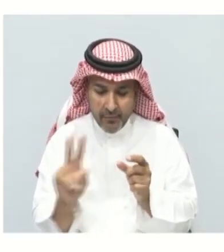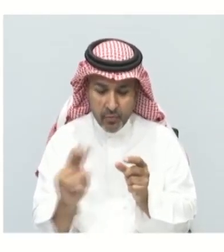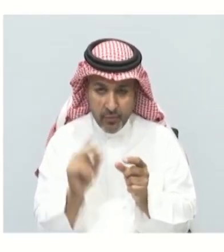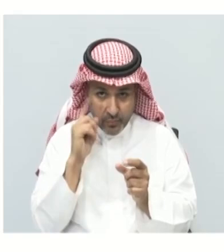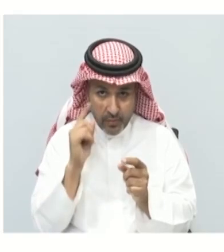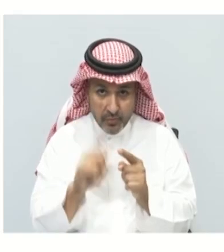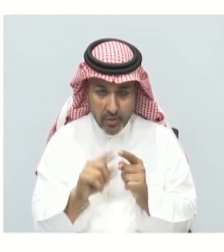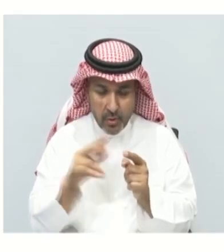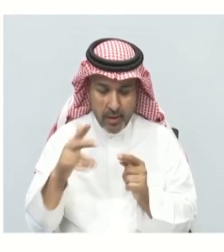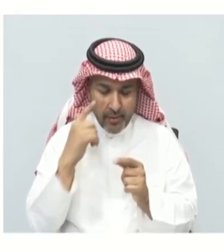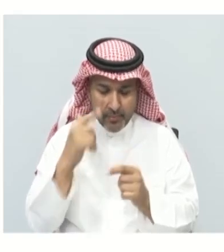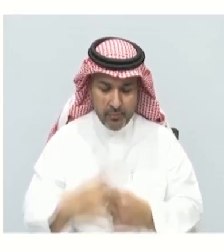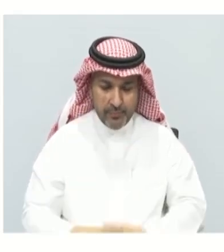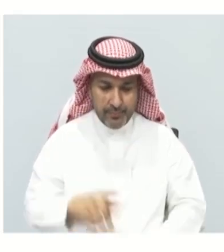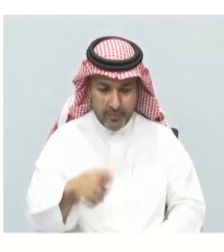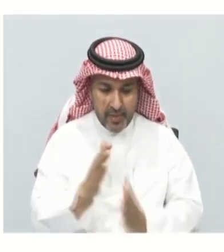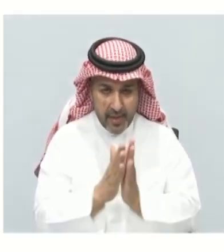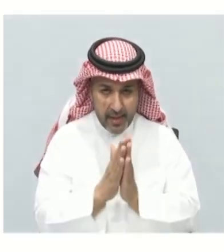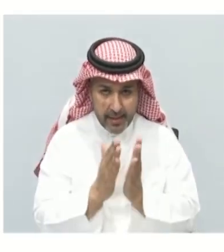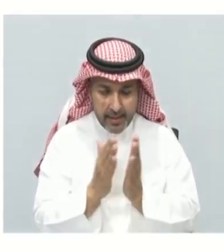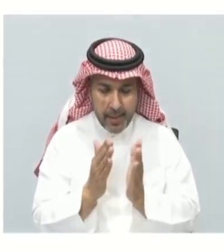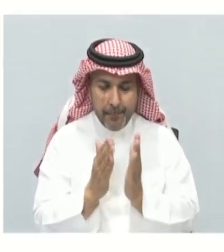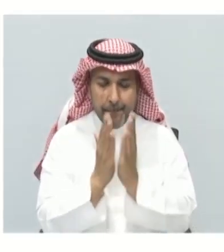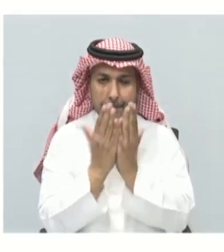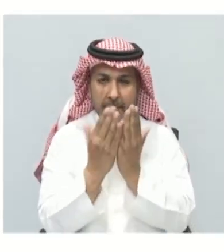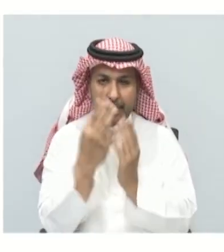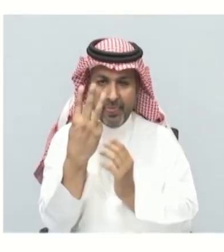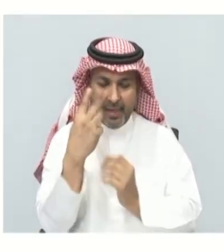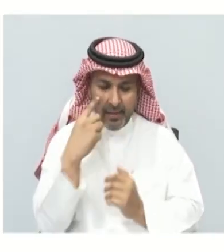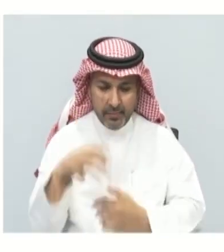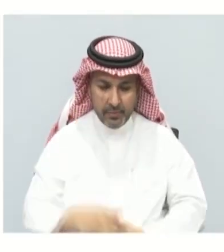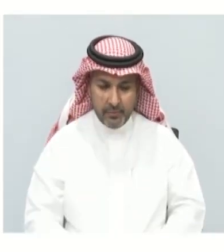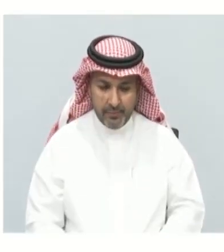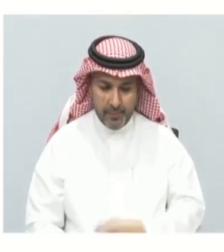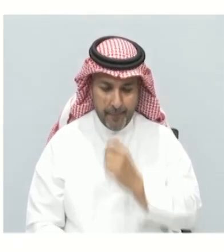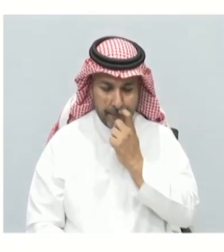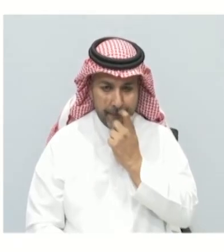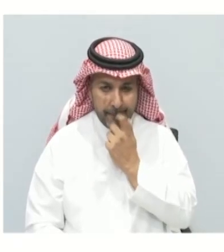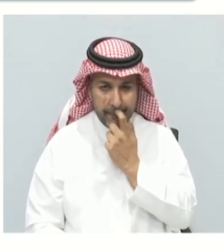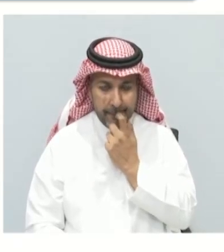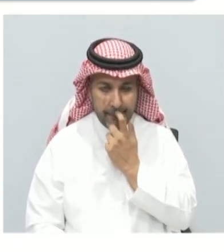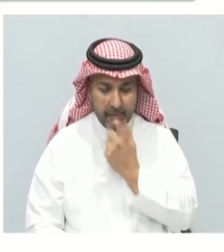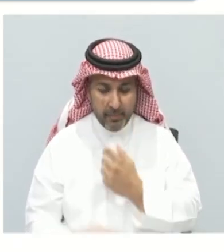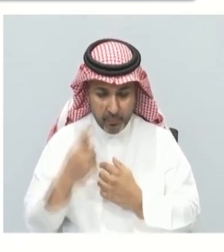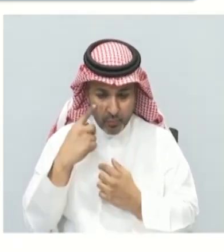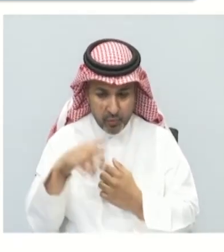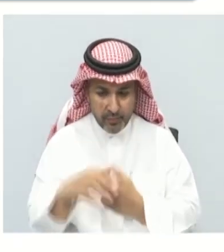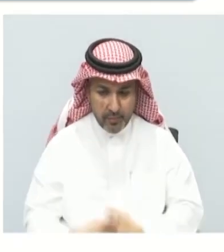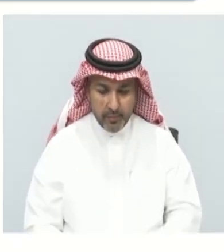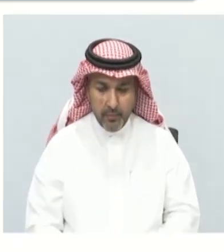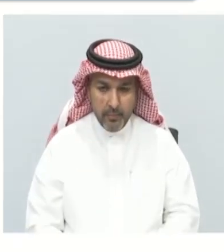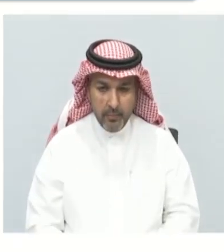التسارع افتح معي الكتاب في الباب الثالث ودعنا نطبق استراتيجيه قراءه الصوره